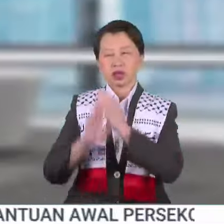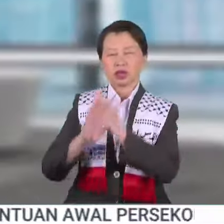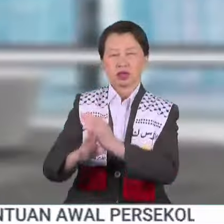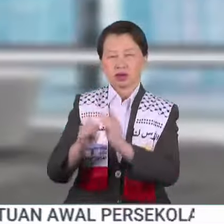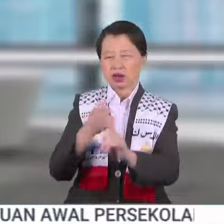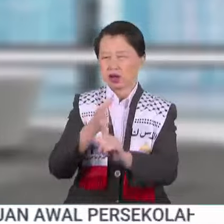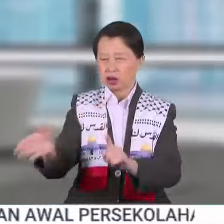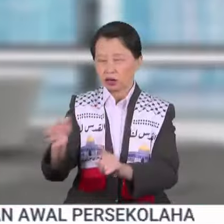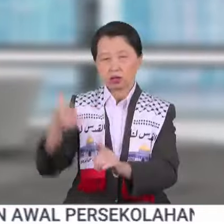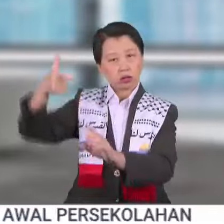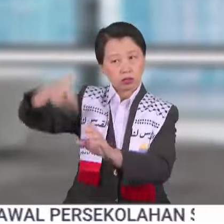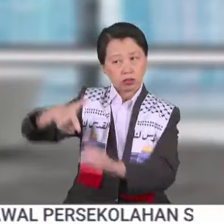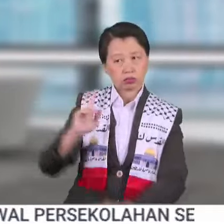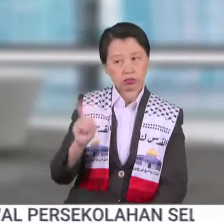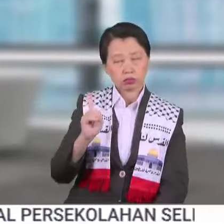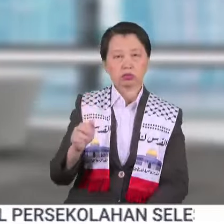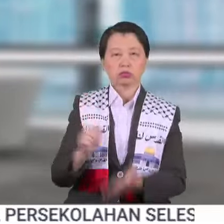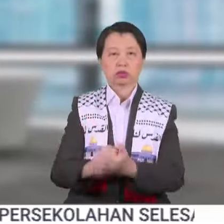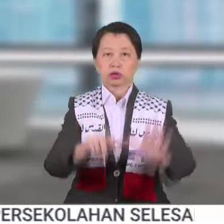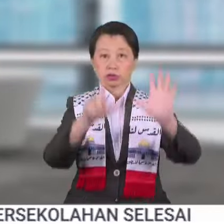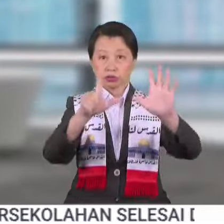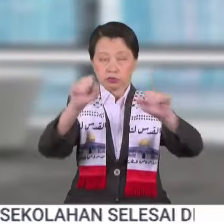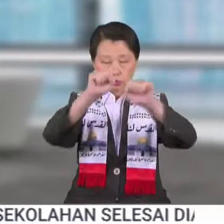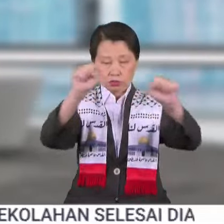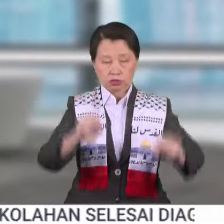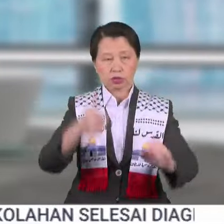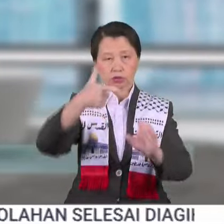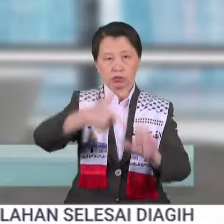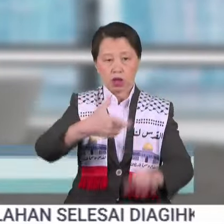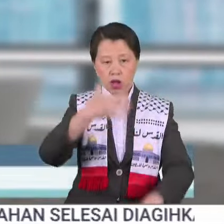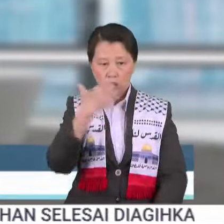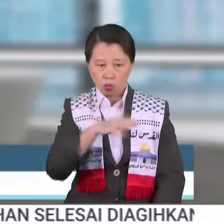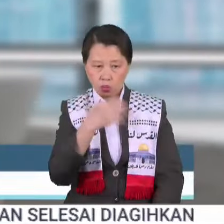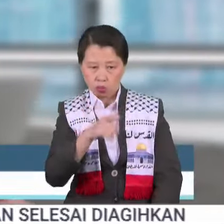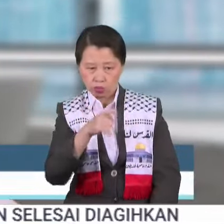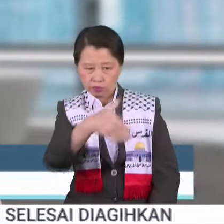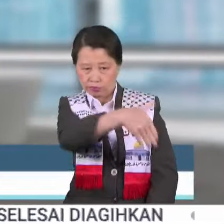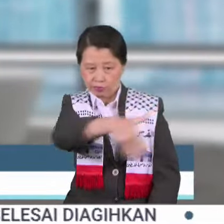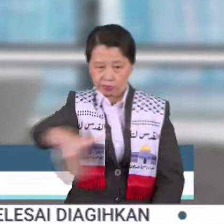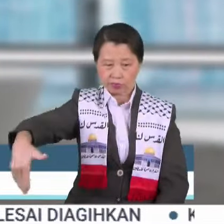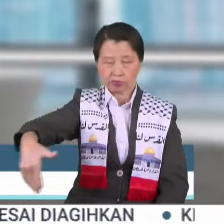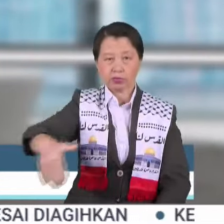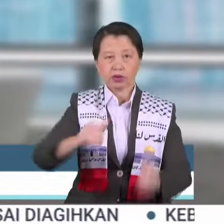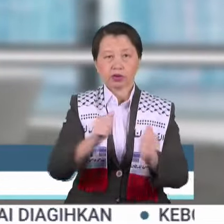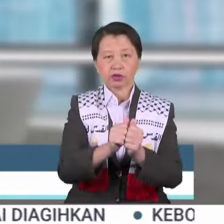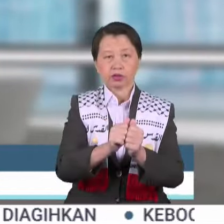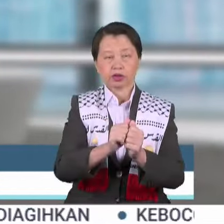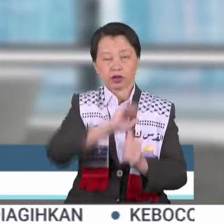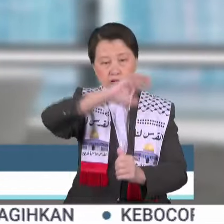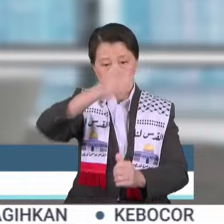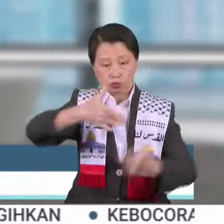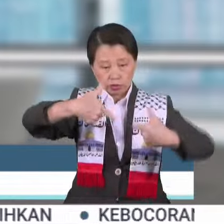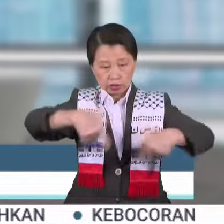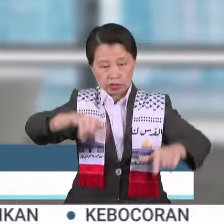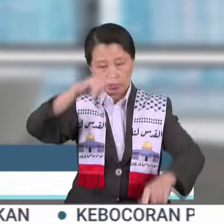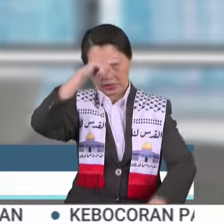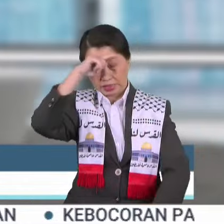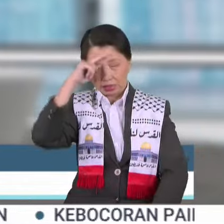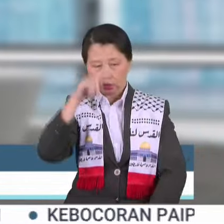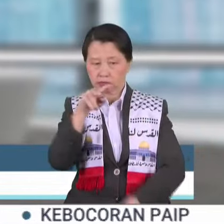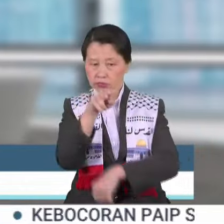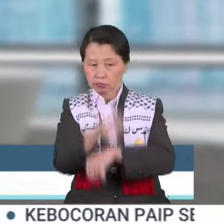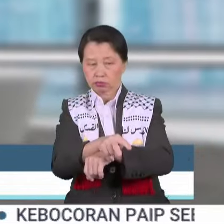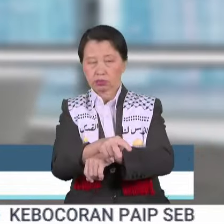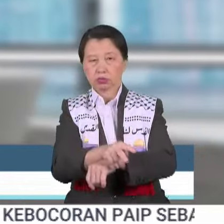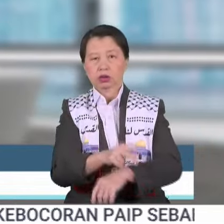Elak penyelewengan diesel. 7 stesen minyak lokasi panas di sempadan sekitar Changlun dan Bukit Kayu Hitam dipantau.